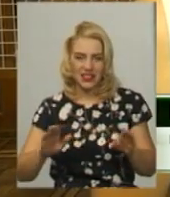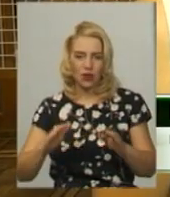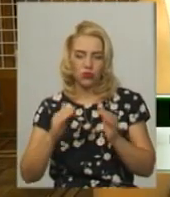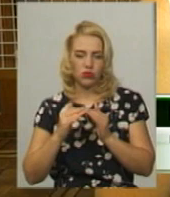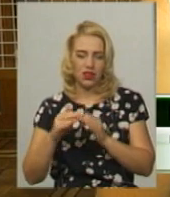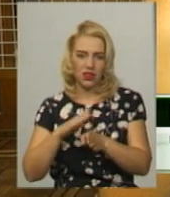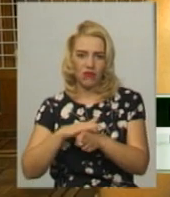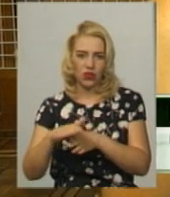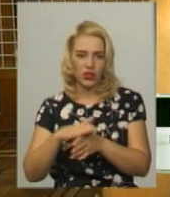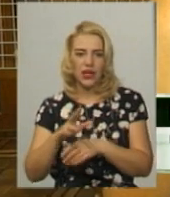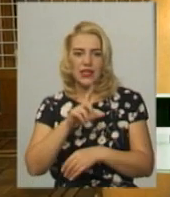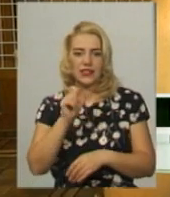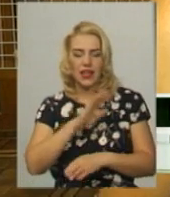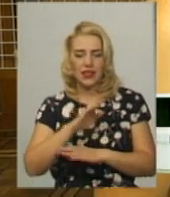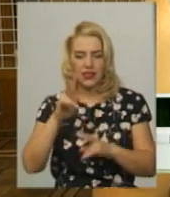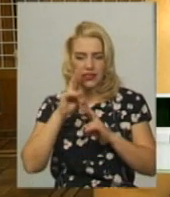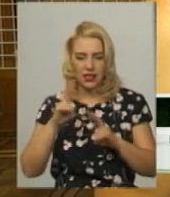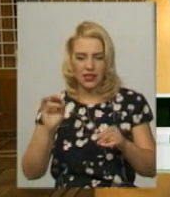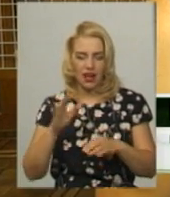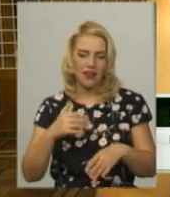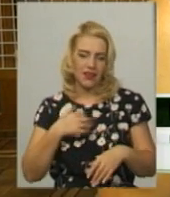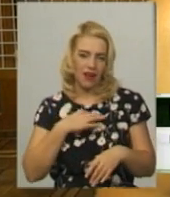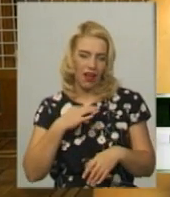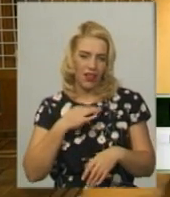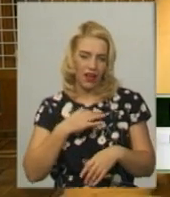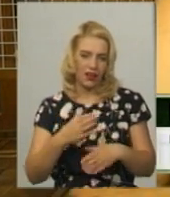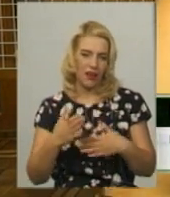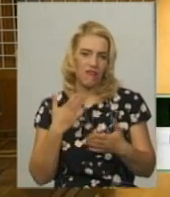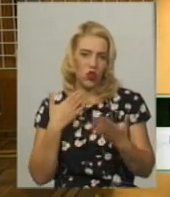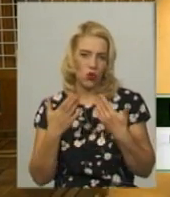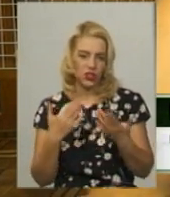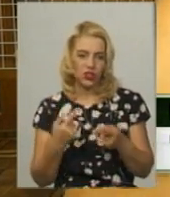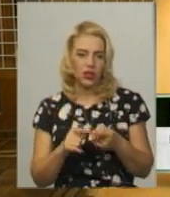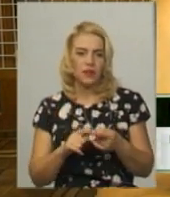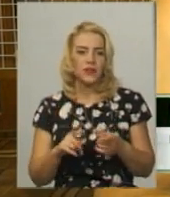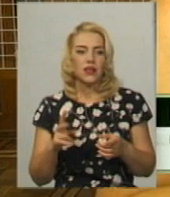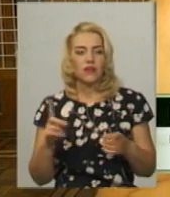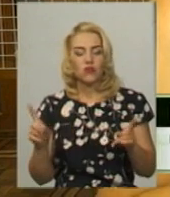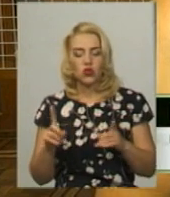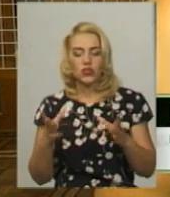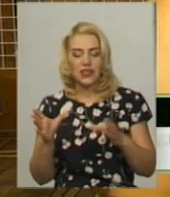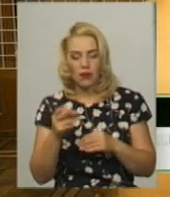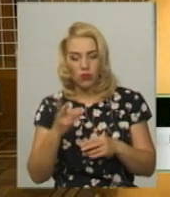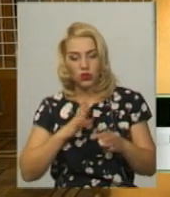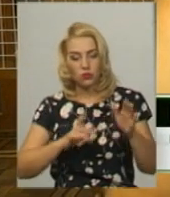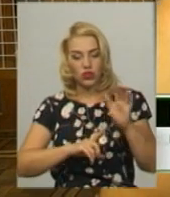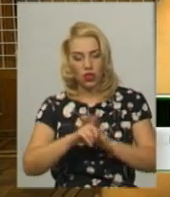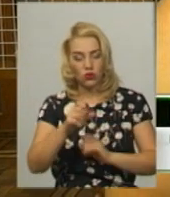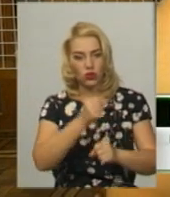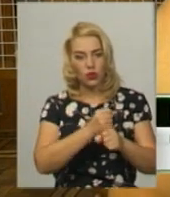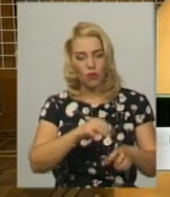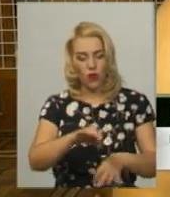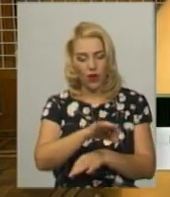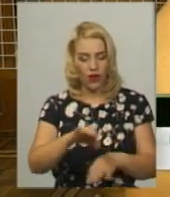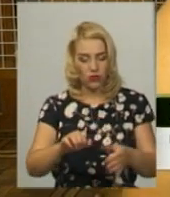і за таке халатне відношення, будемо говорити, самих власників тих будівель, до цього, що потрібно було розробити спочатку проєктну